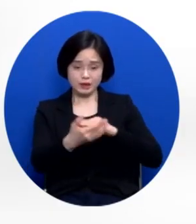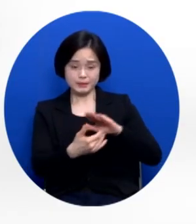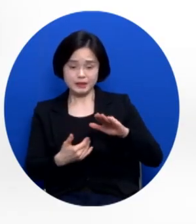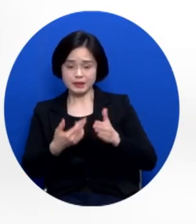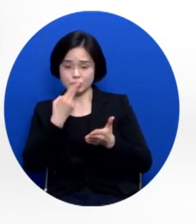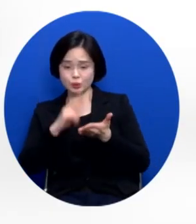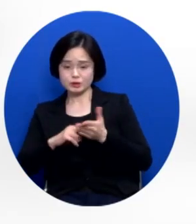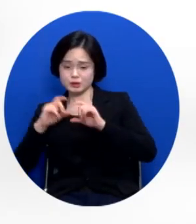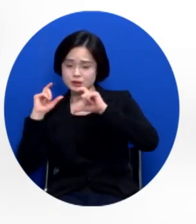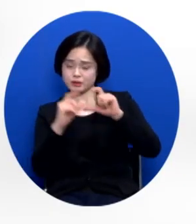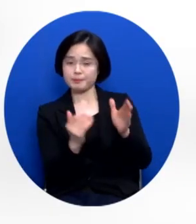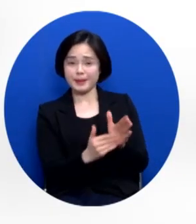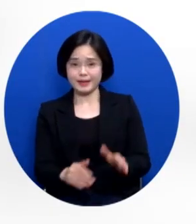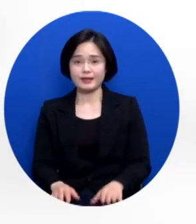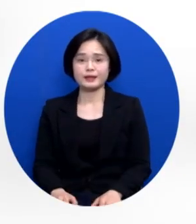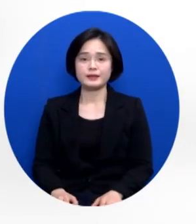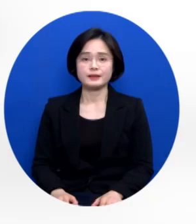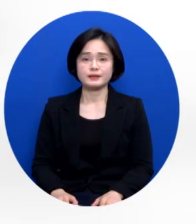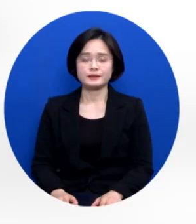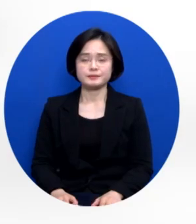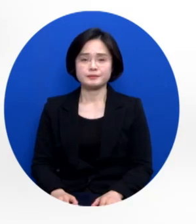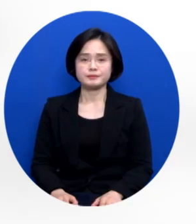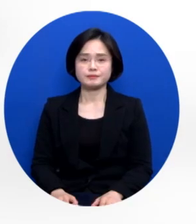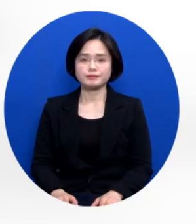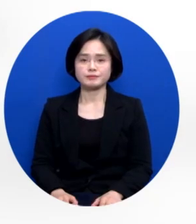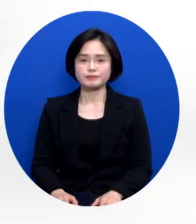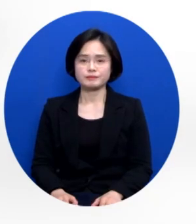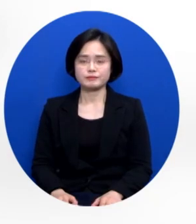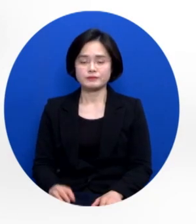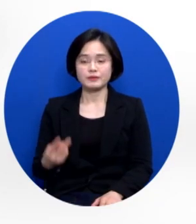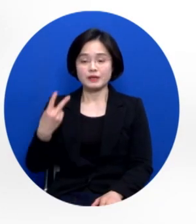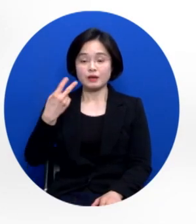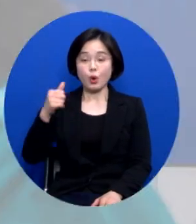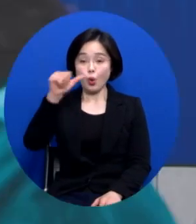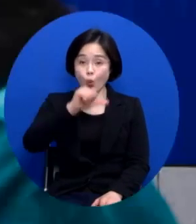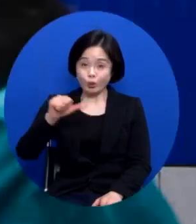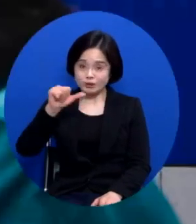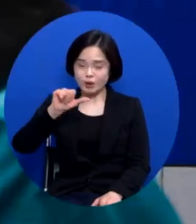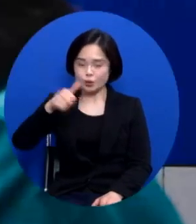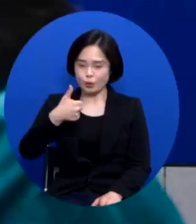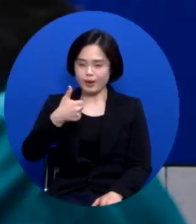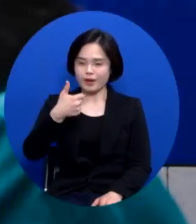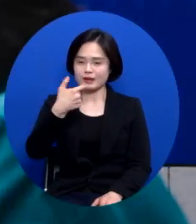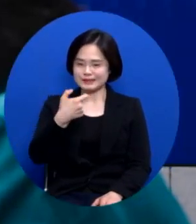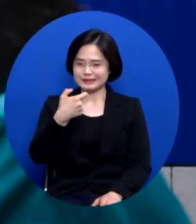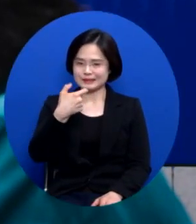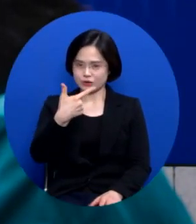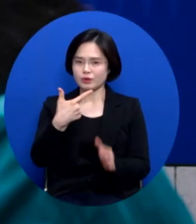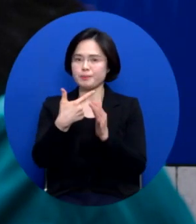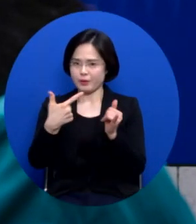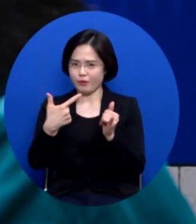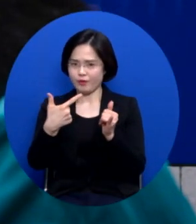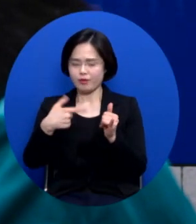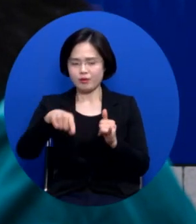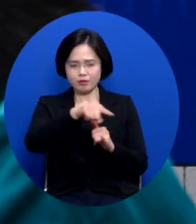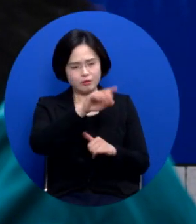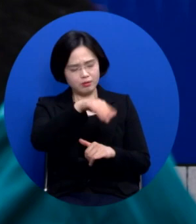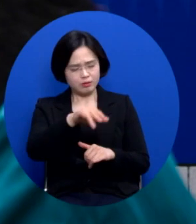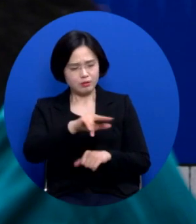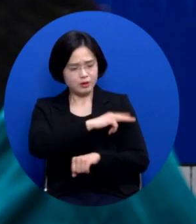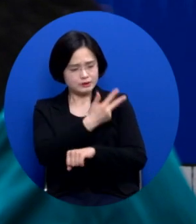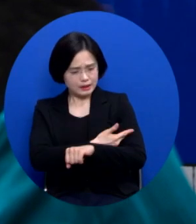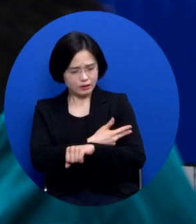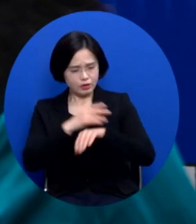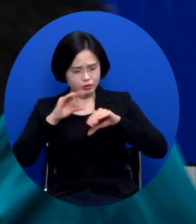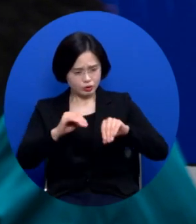중대본은 11일까지 총 5,556명에게 사전 통지서를 송부했다며 잘못된 행동에 상응한